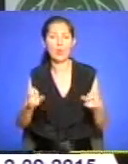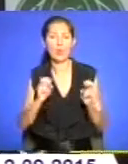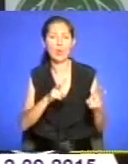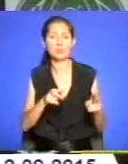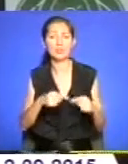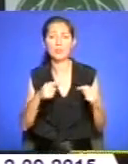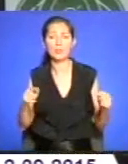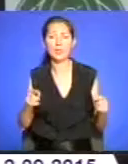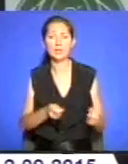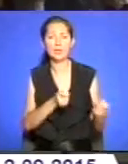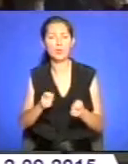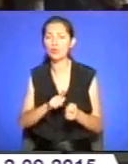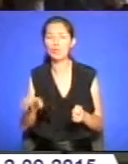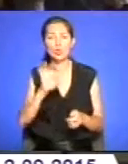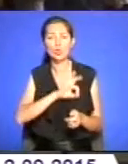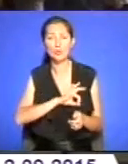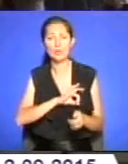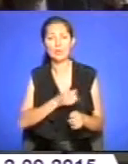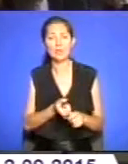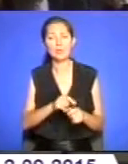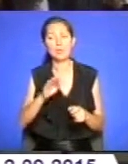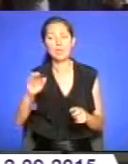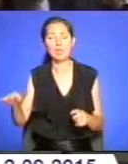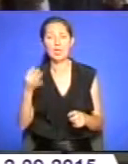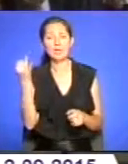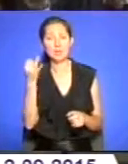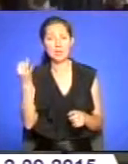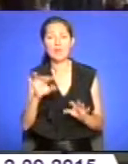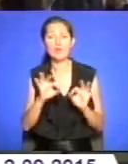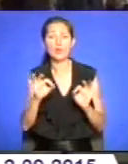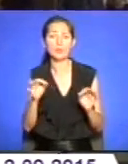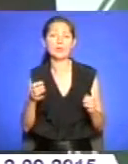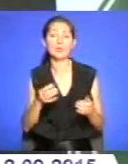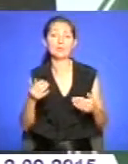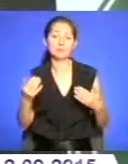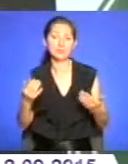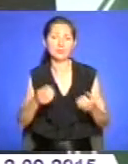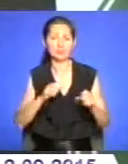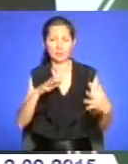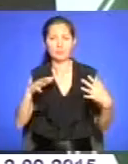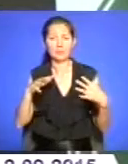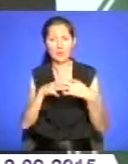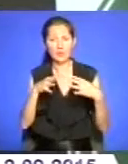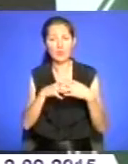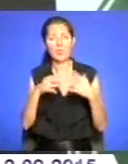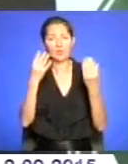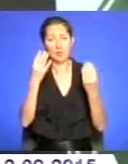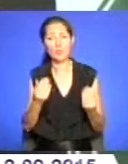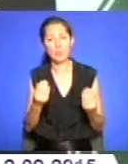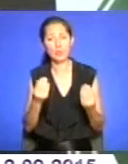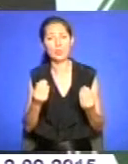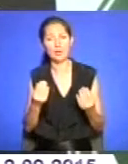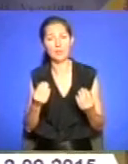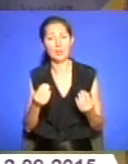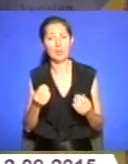щоб не користуватися нею. Найбільше дітей зацікавили розповіді про воєнні будні в зоні АТО, про які розповідали працівники міліції.